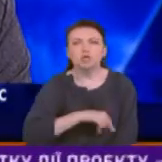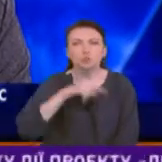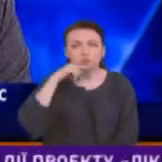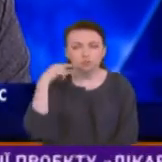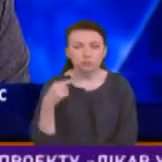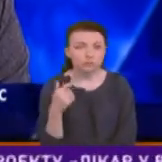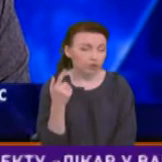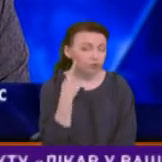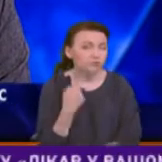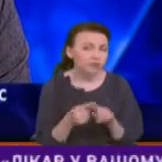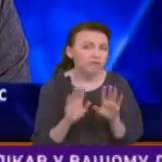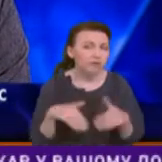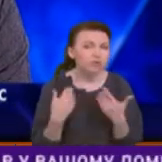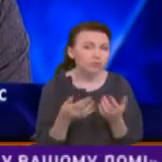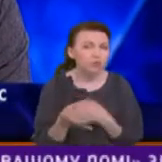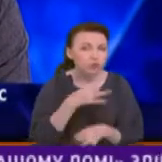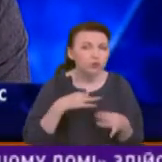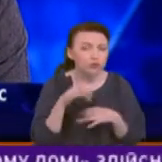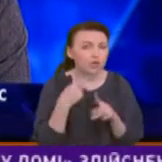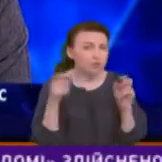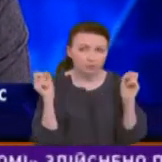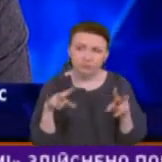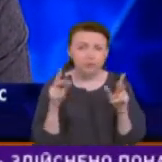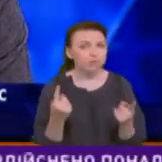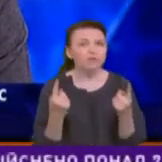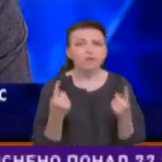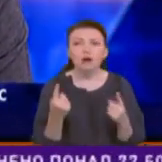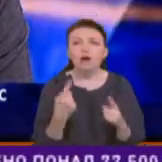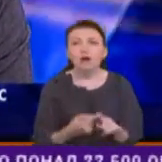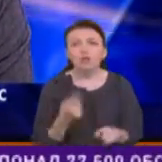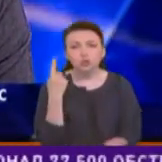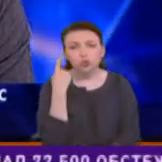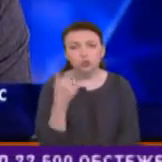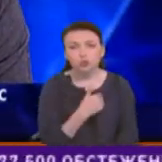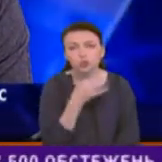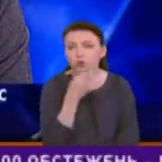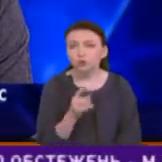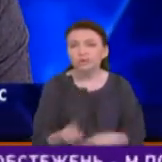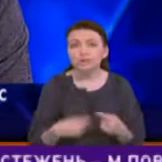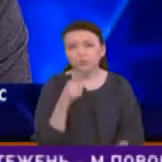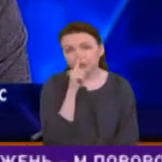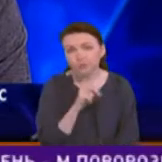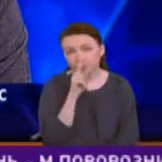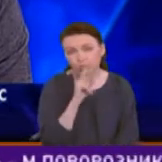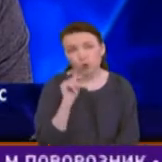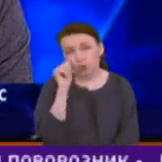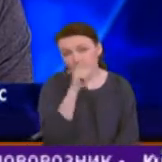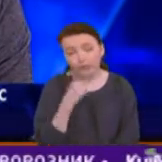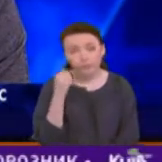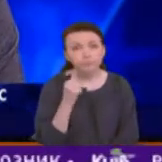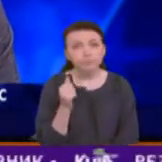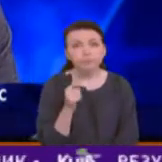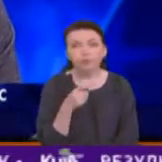варіанти проговорюються, і ця небезпека велика. І все-таки можна сказати, що в наступні місяці і роки